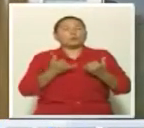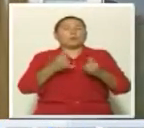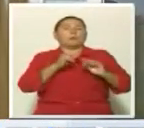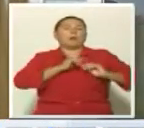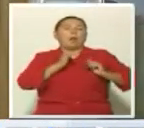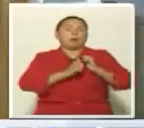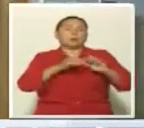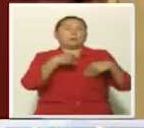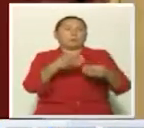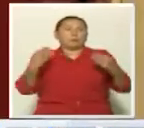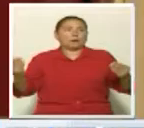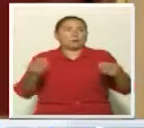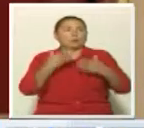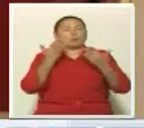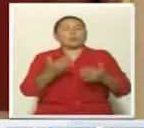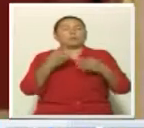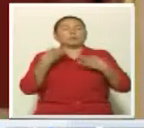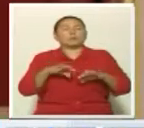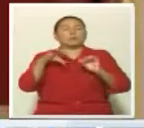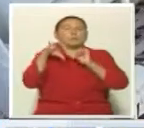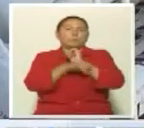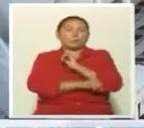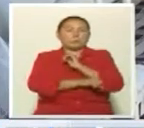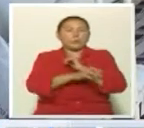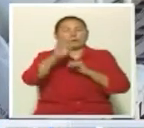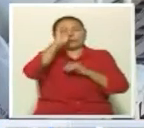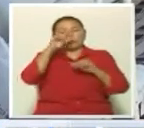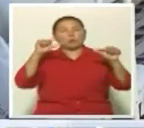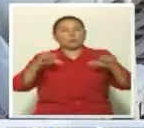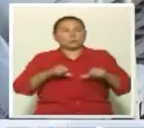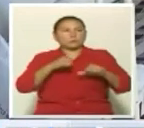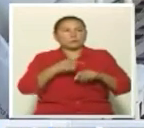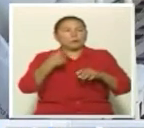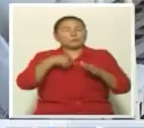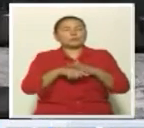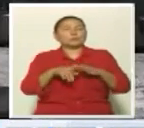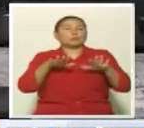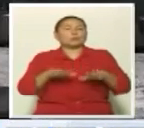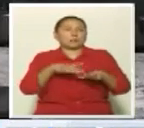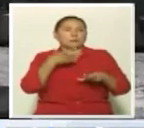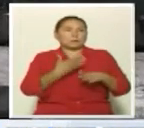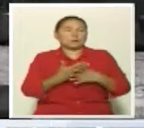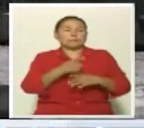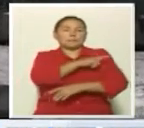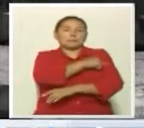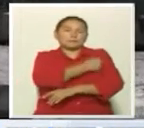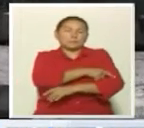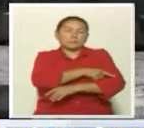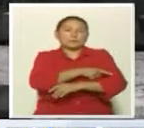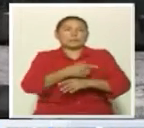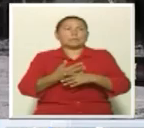заңмен рұқсат етілген. Оларға бостандыққа шыққаннан кейін әлеуметтік құқықтық, оның ішінде жұмысқа орналастыру, медициналық